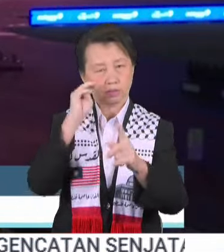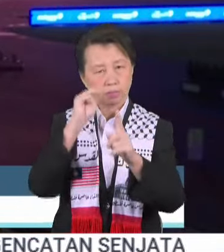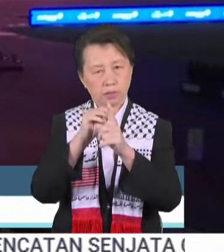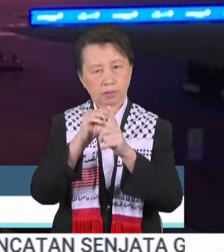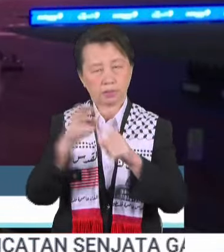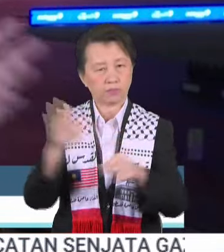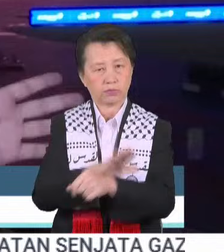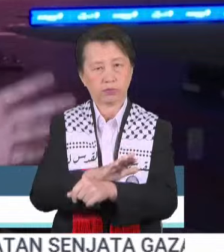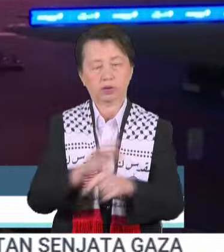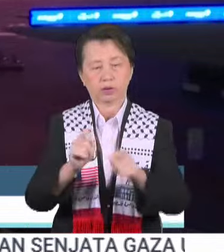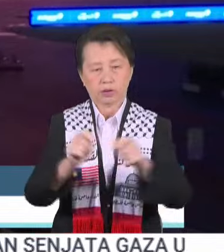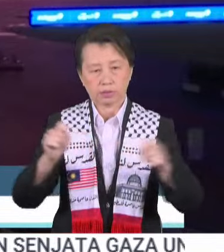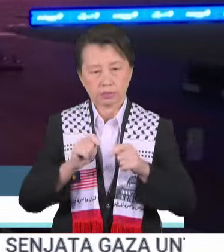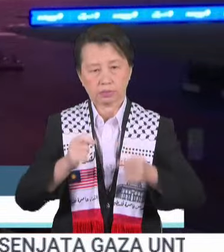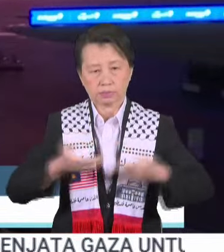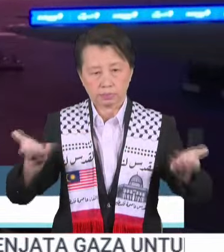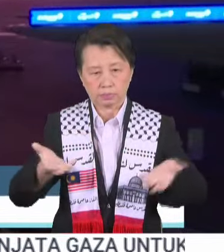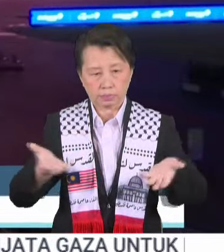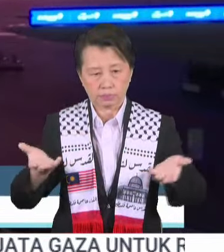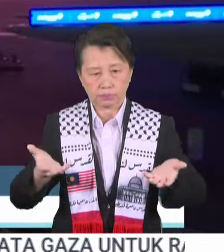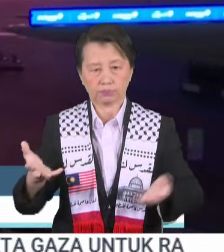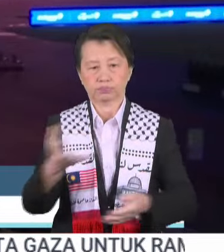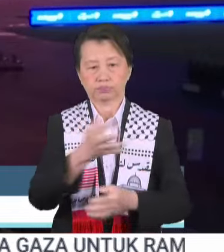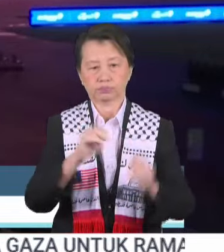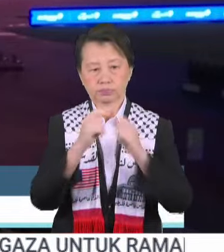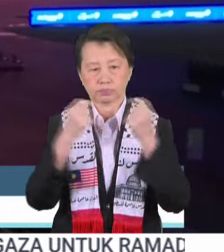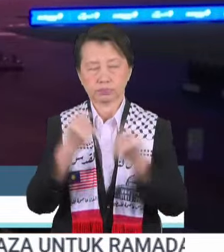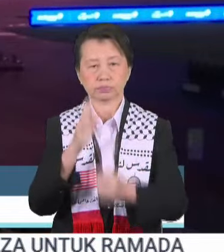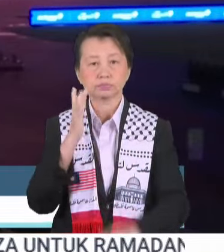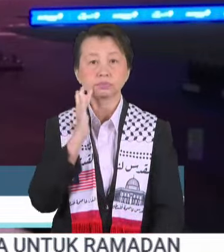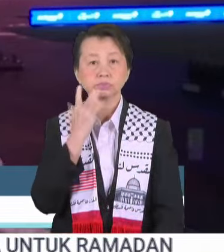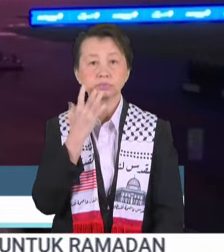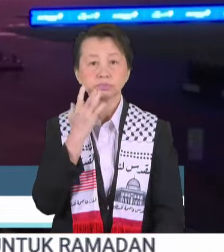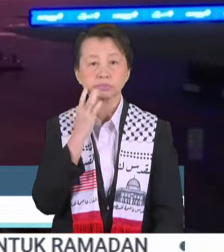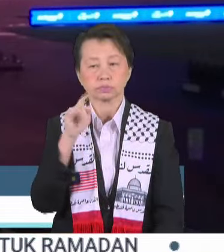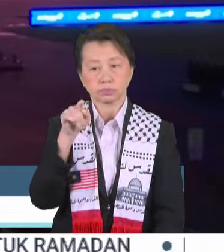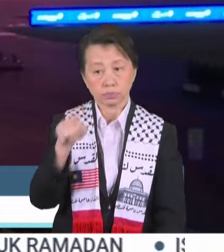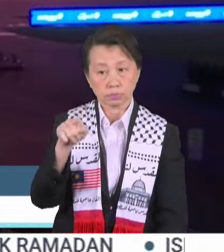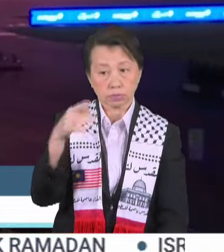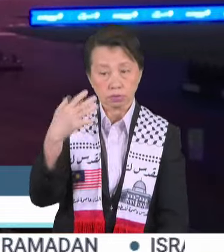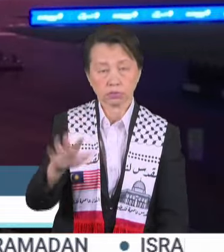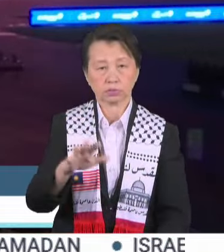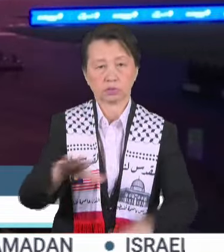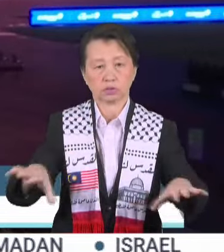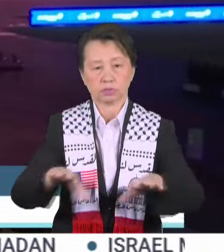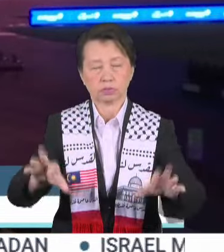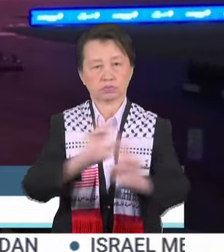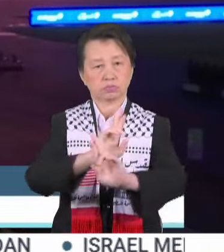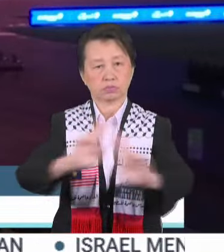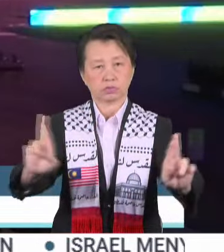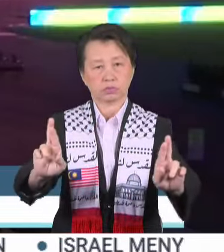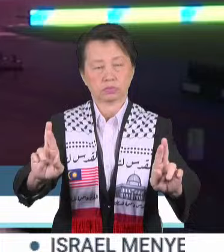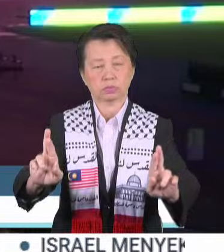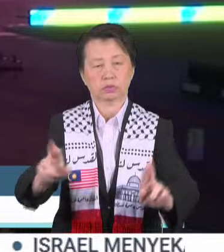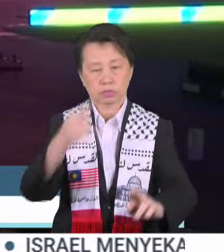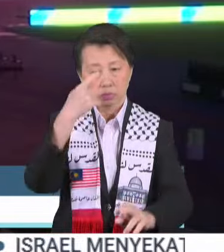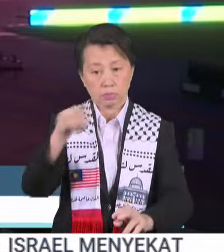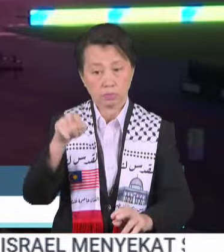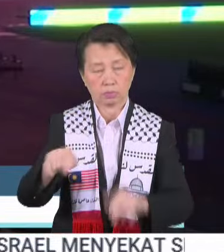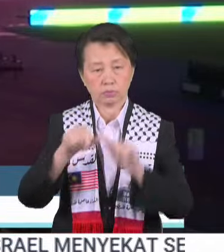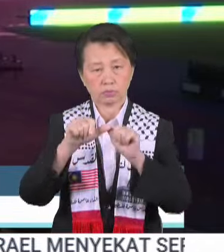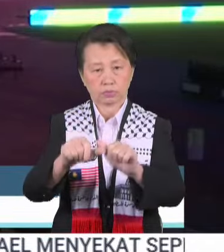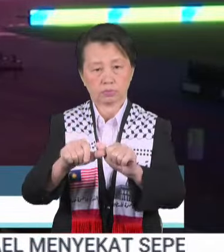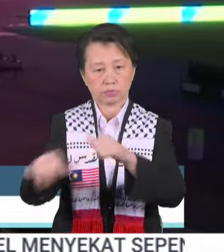di gelanggang keramat ini manakala pasukan Oman juga terlihat sudah pun melakukan persiapan rapi bagi